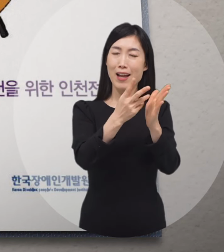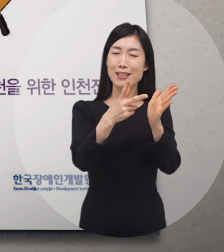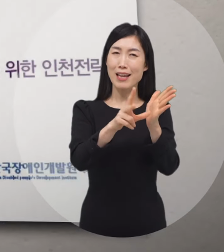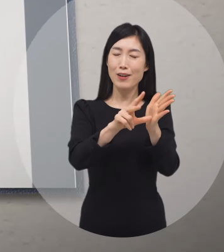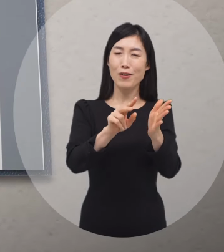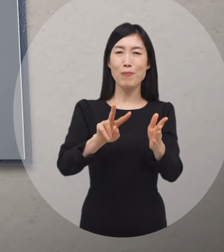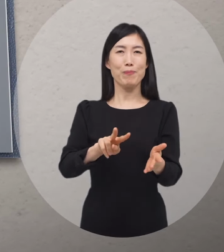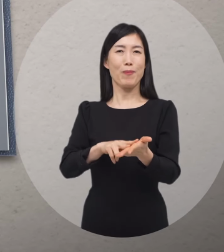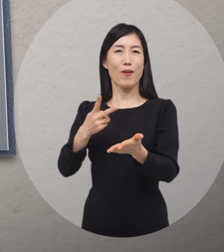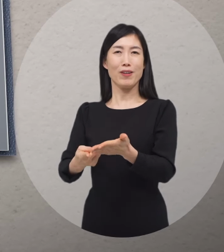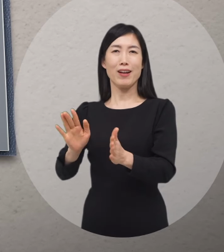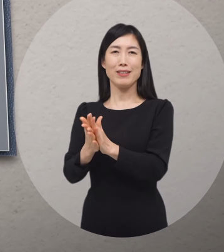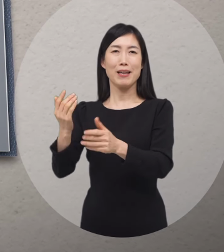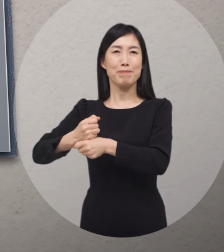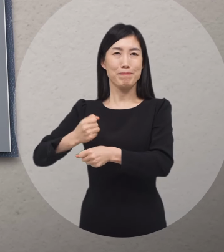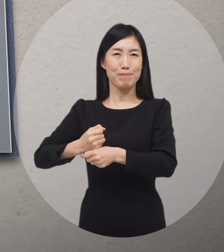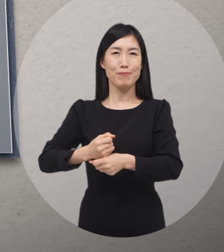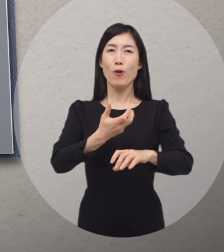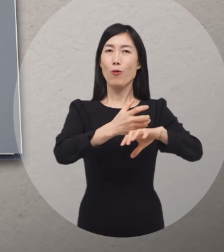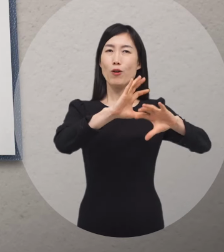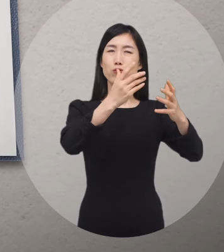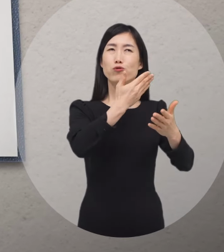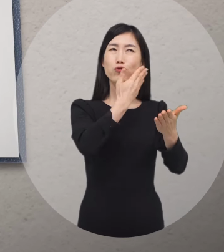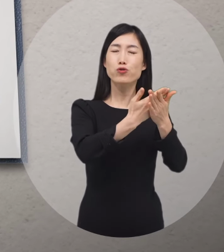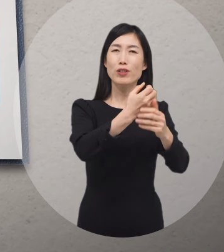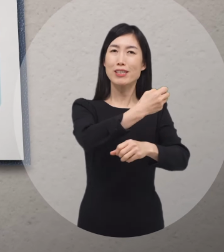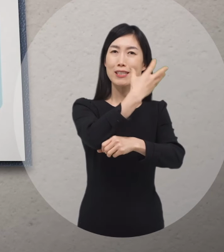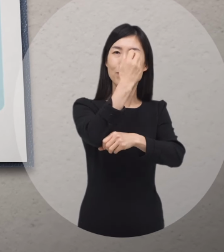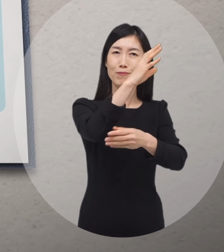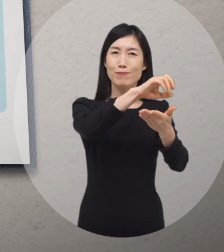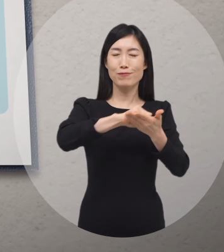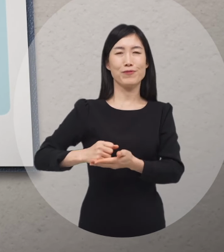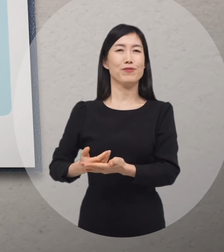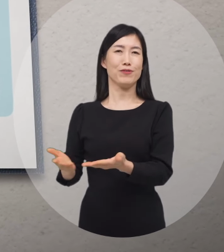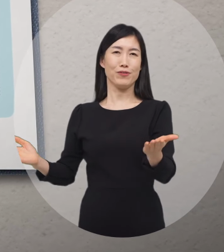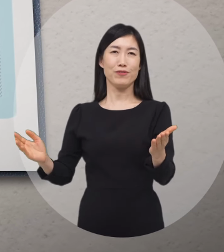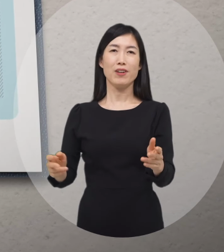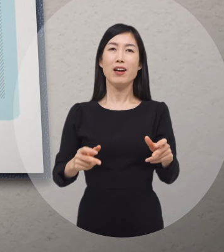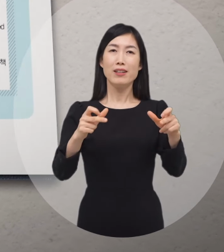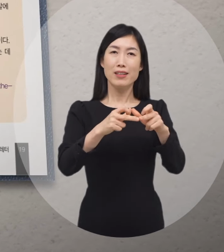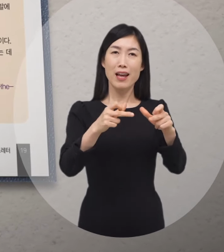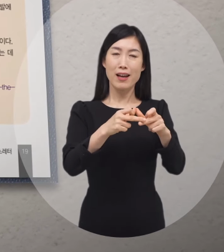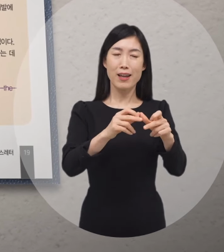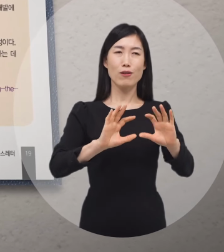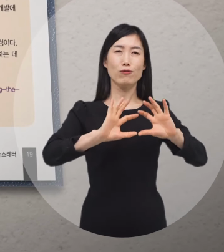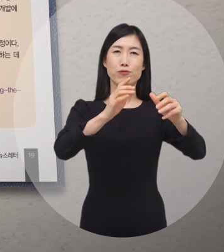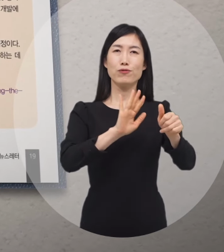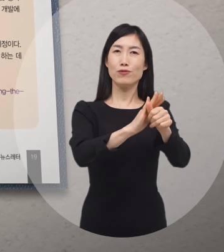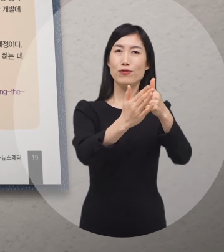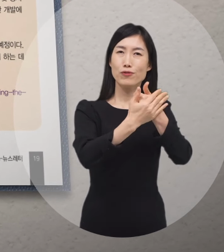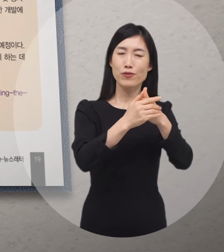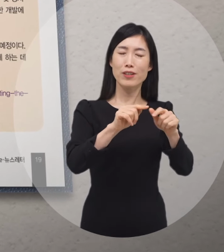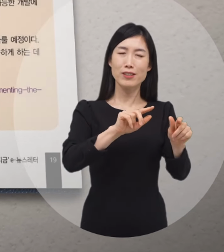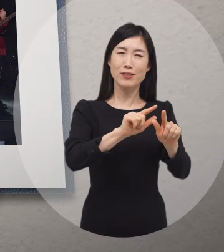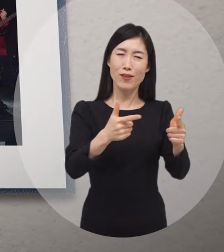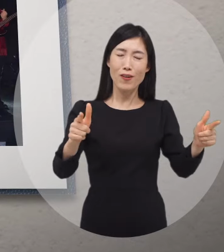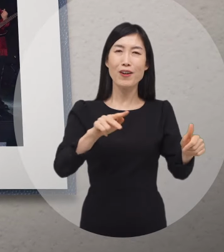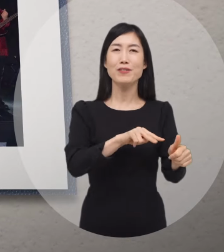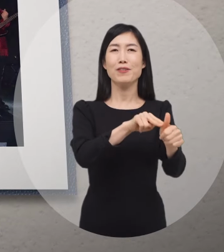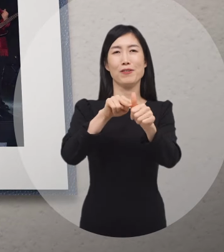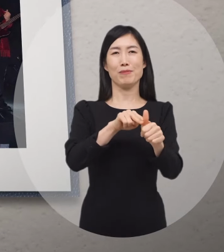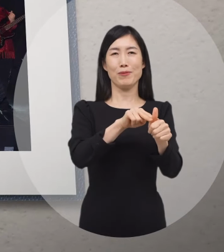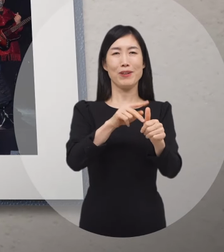발간하고 해외 장애계 이슈에 관한 뉴스레터 발행 등 장애 분야 국제 협력에 대한 다양한 정보와 인식